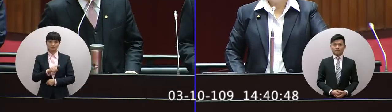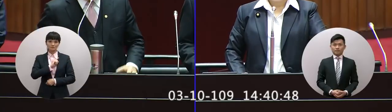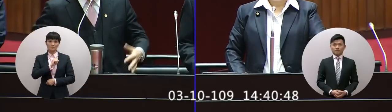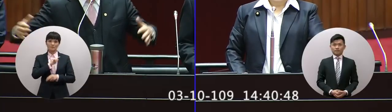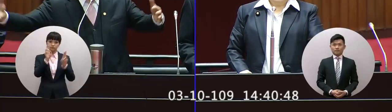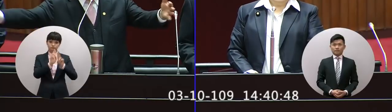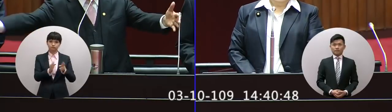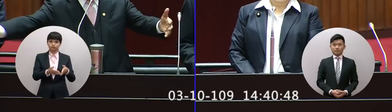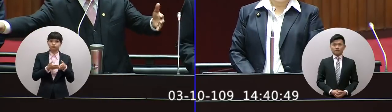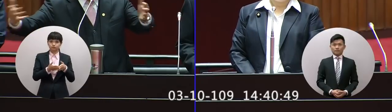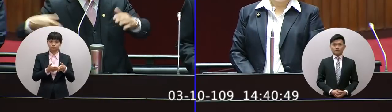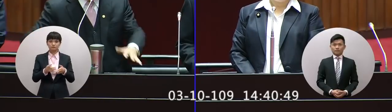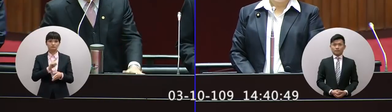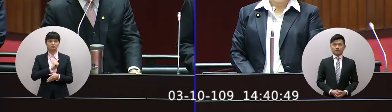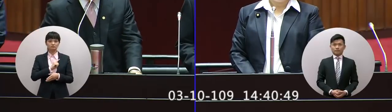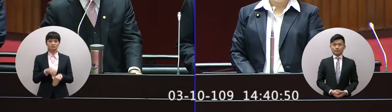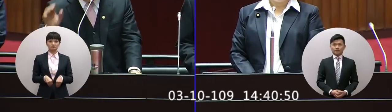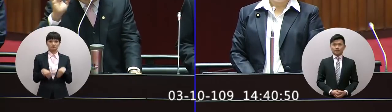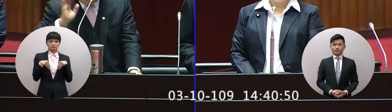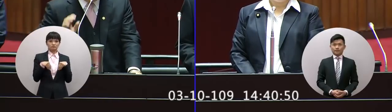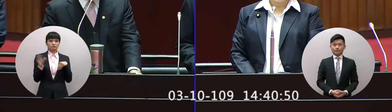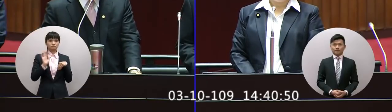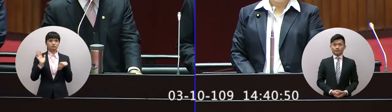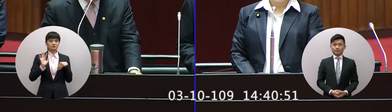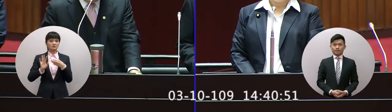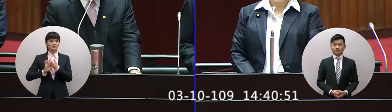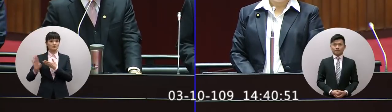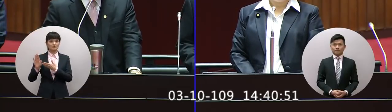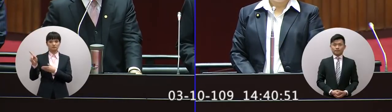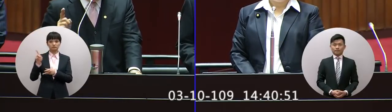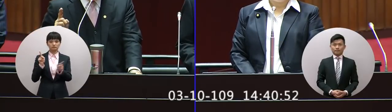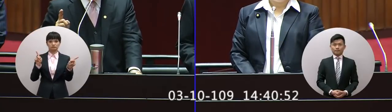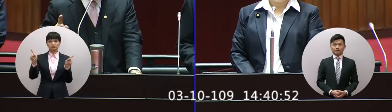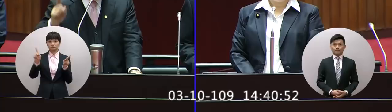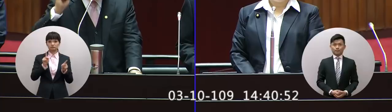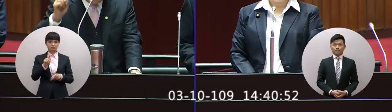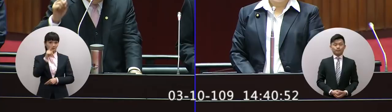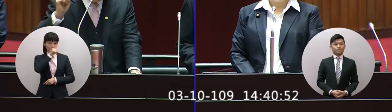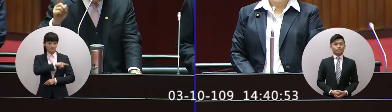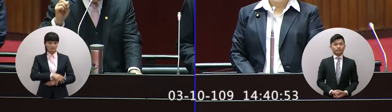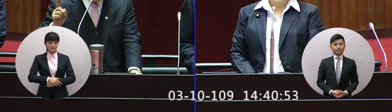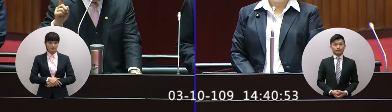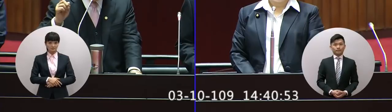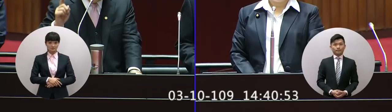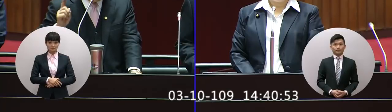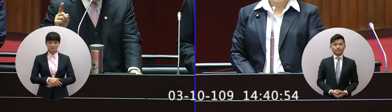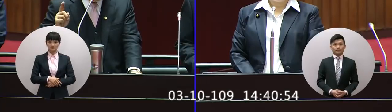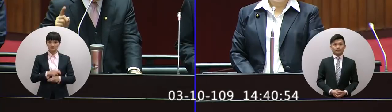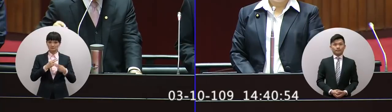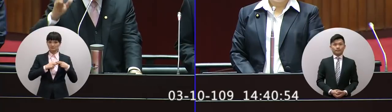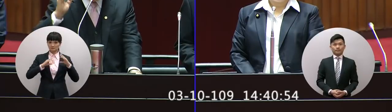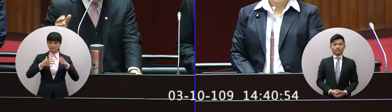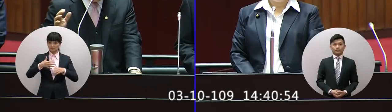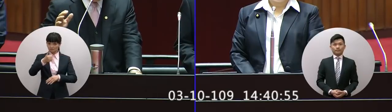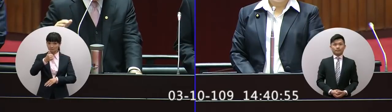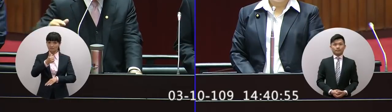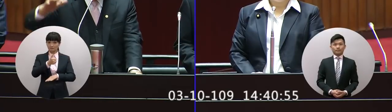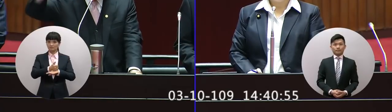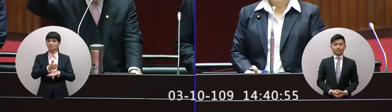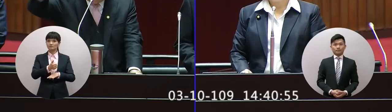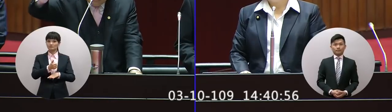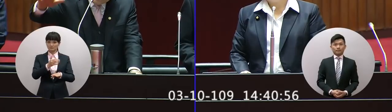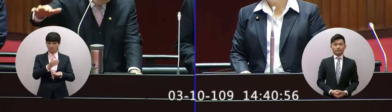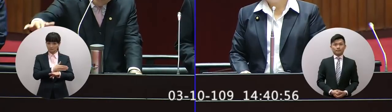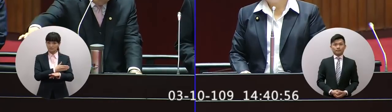电，而要别人发电给你用，这也不合理。所以蔡总统、蔡政府一再